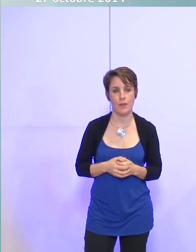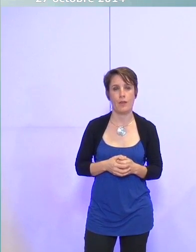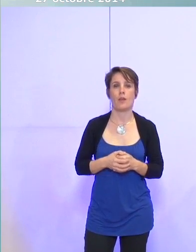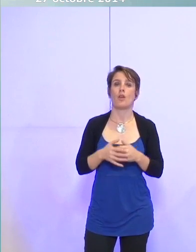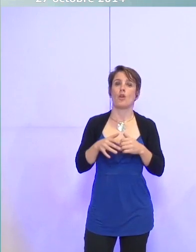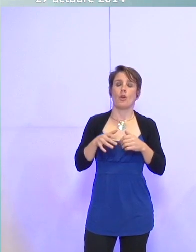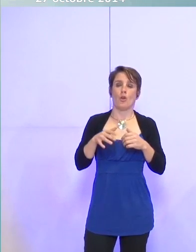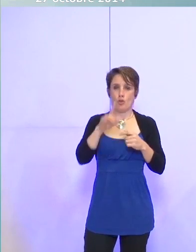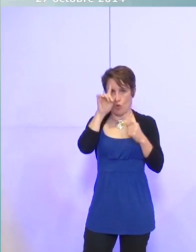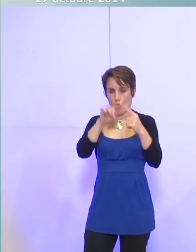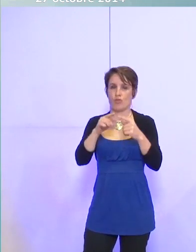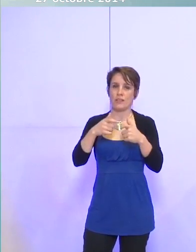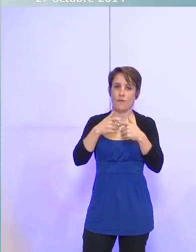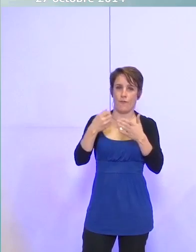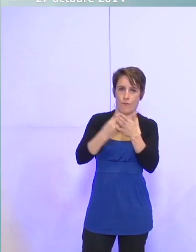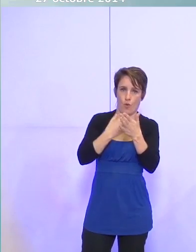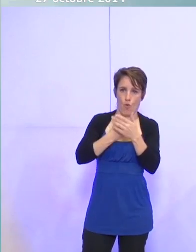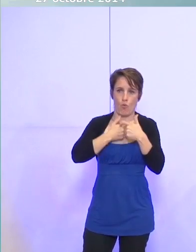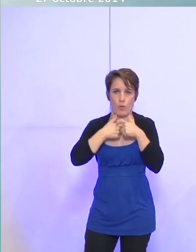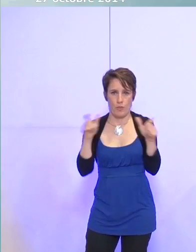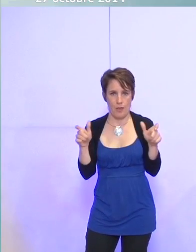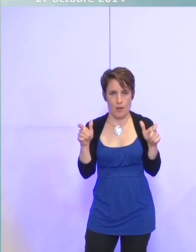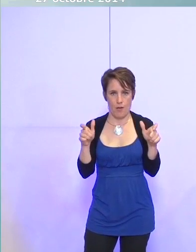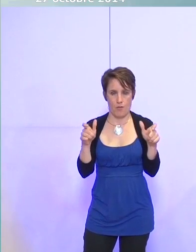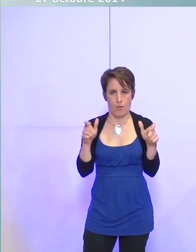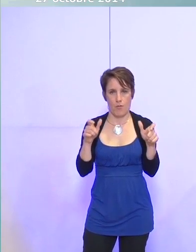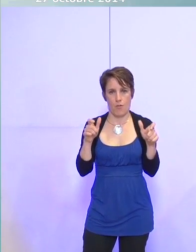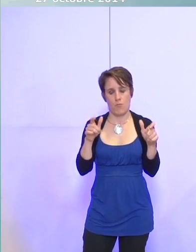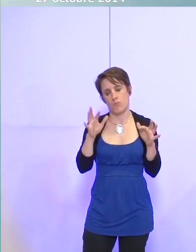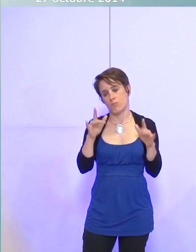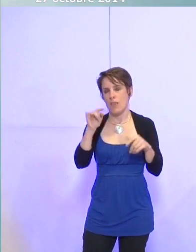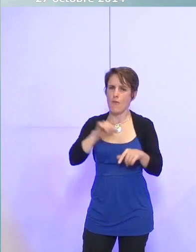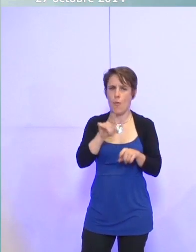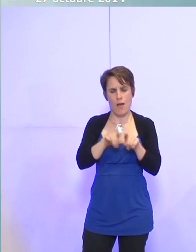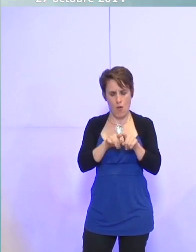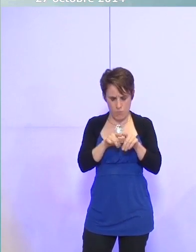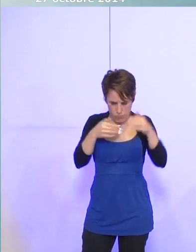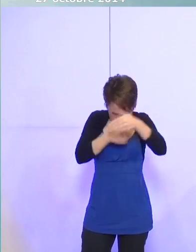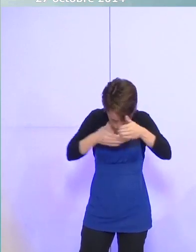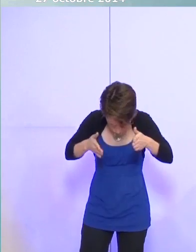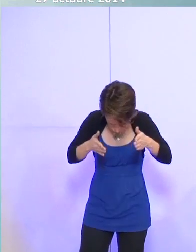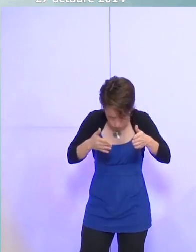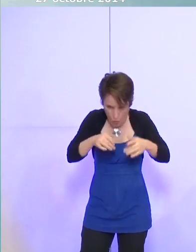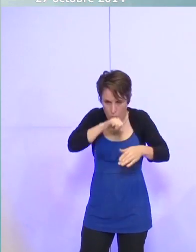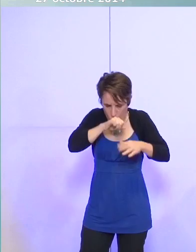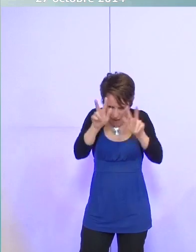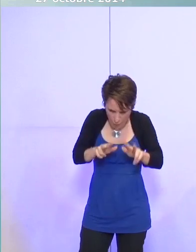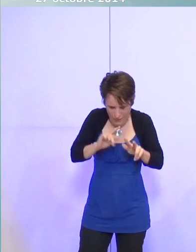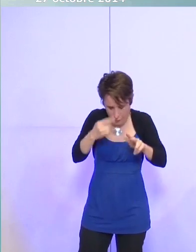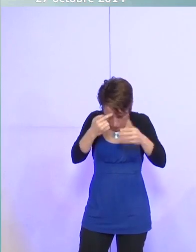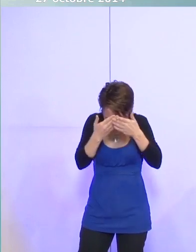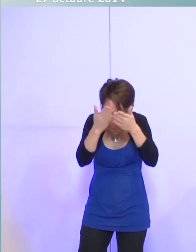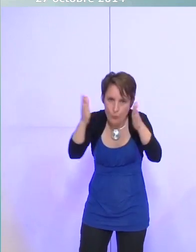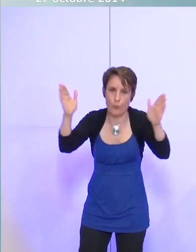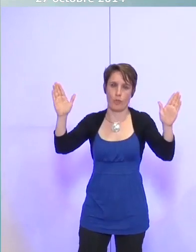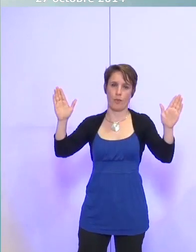possible de ce que l'on pourrait qualifier de microcosme, mais là encore, je ne veux pas que ce soit perçu comme un jugement de valeur, et voir comment elle peut être la